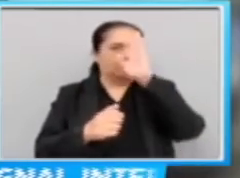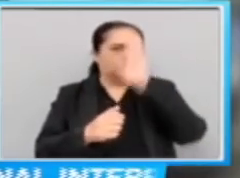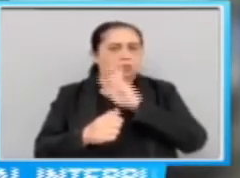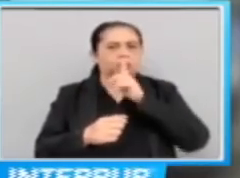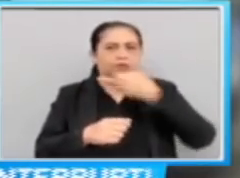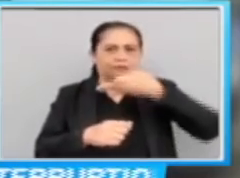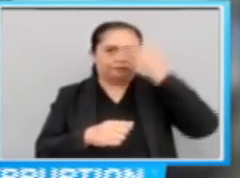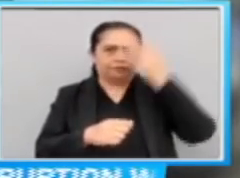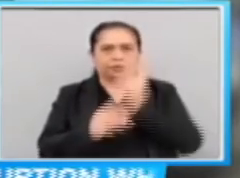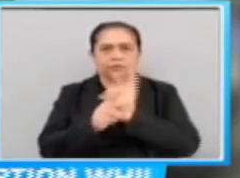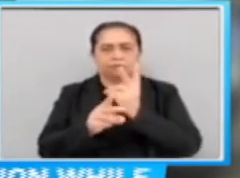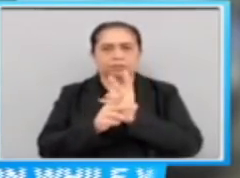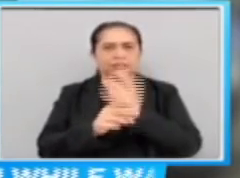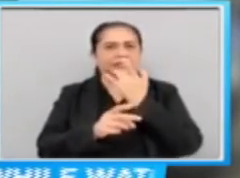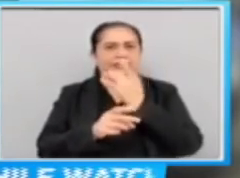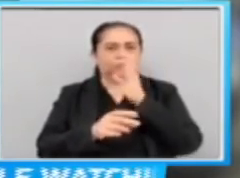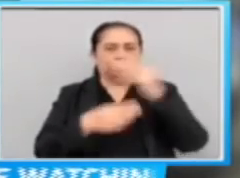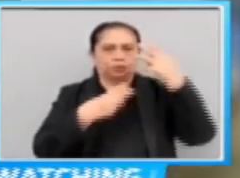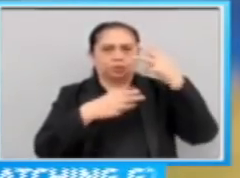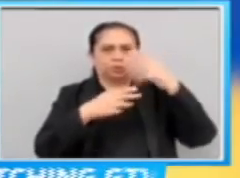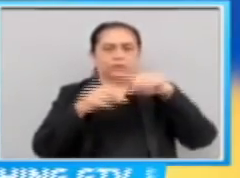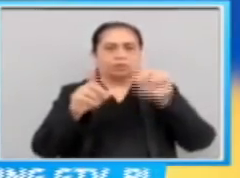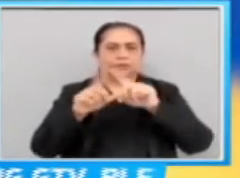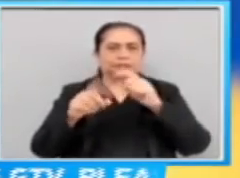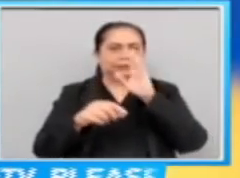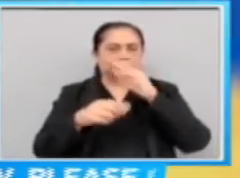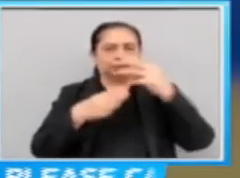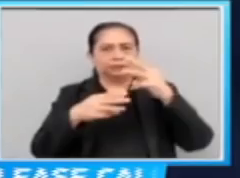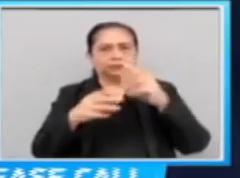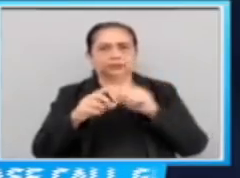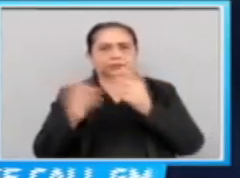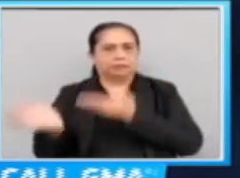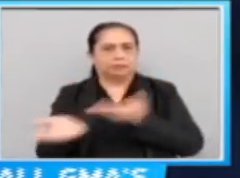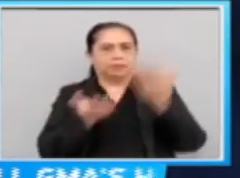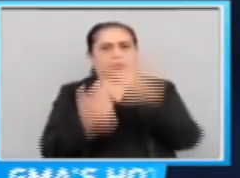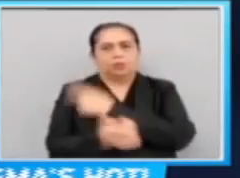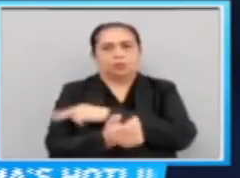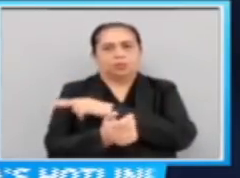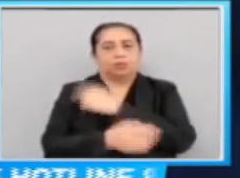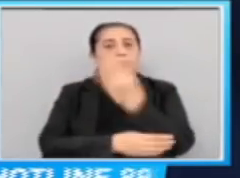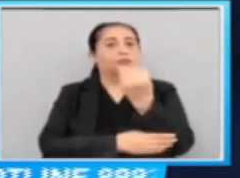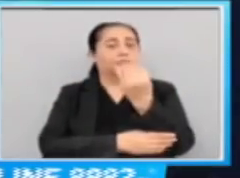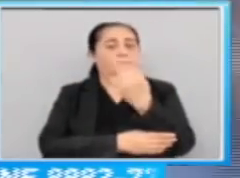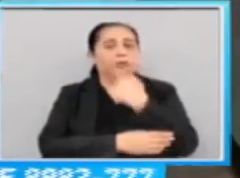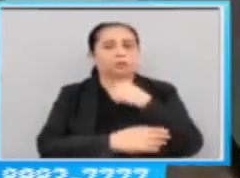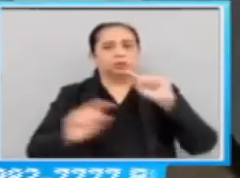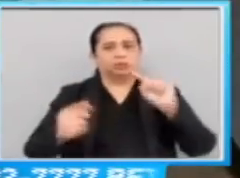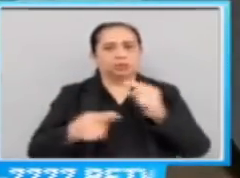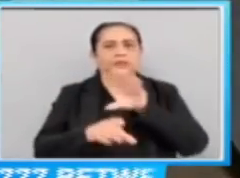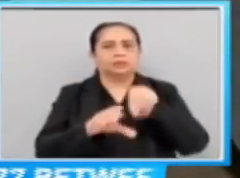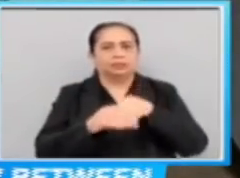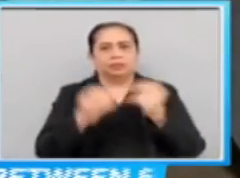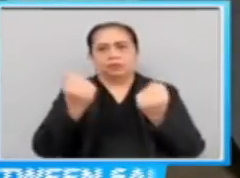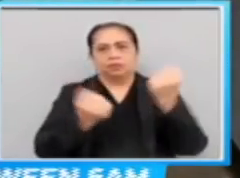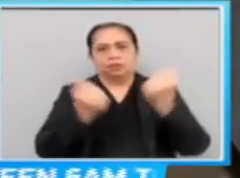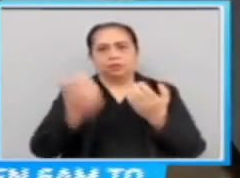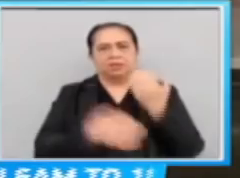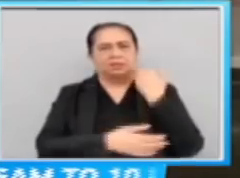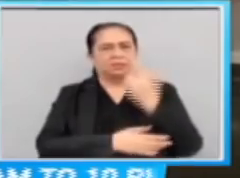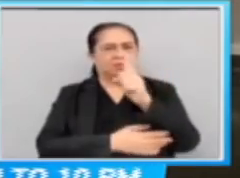van, nabasag din ang windshield at mga salamin ng bintana. Isinugod sa ospital ang 14 na sugatan, kabilang na ang driver. Nasawi naman ang isang